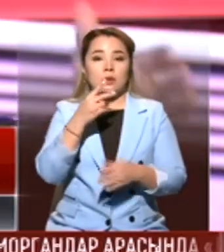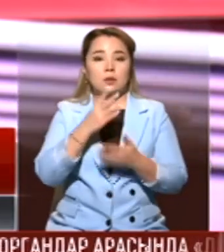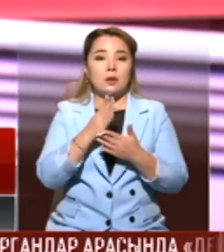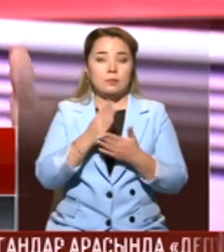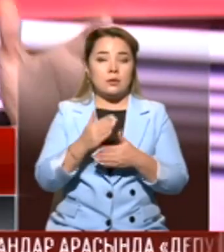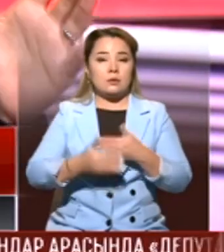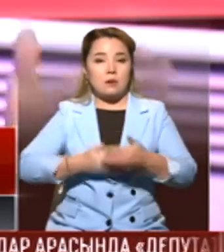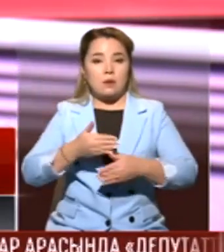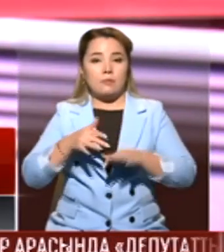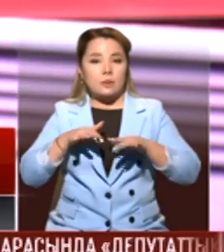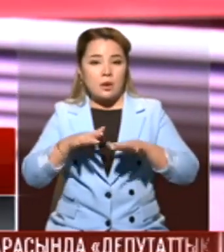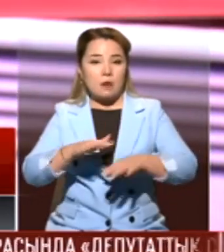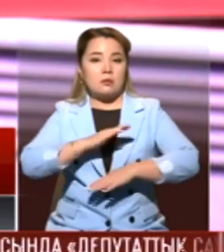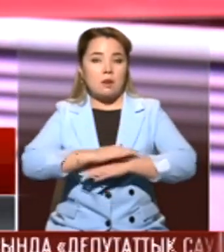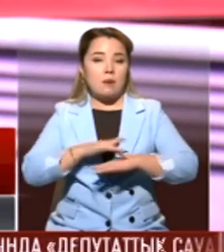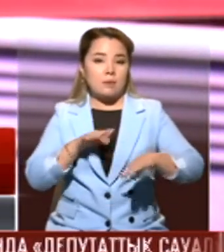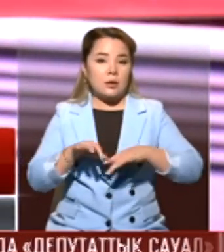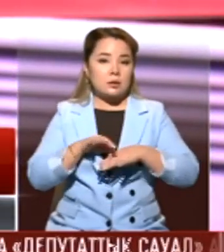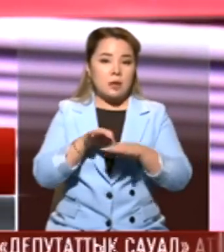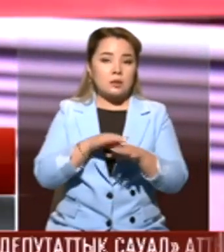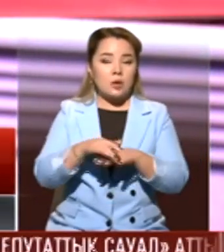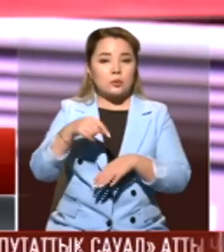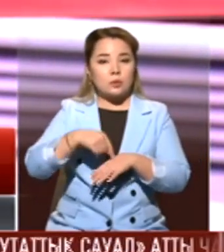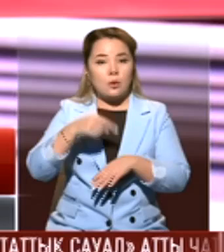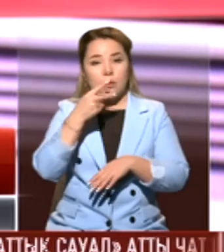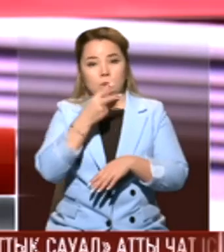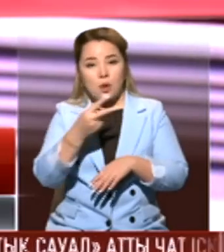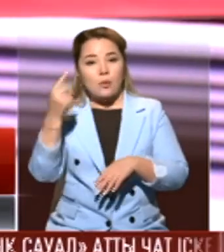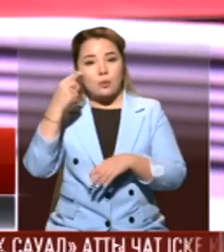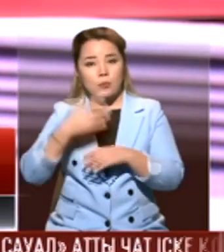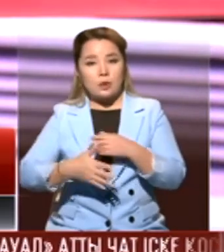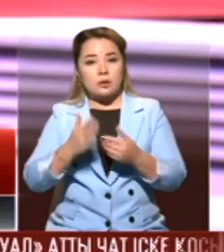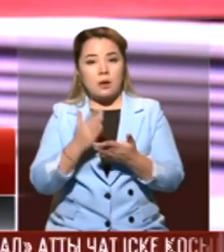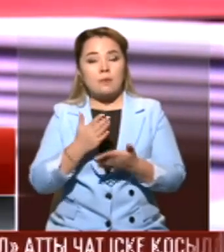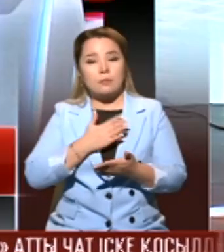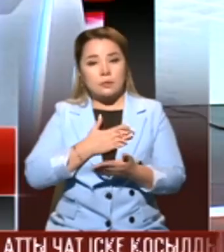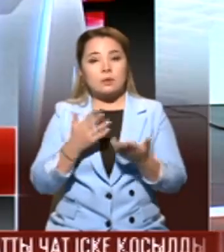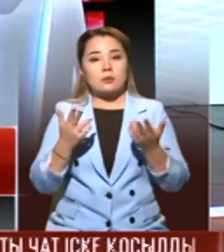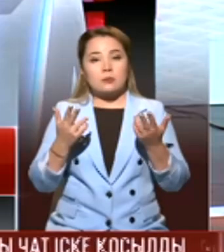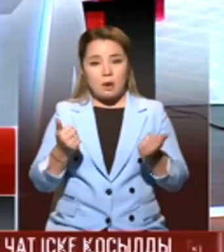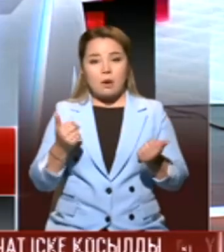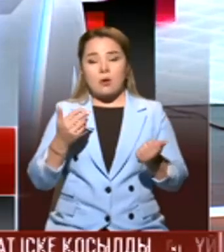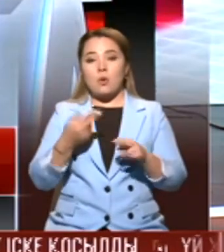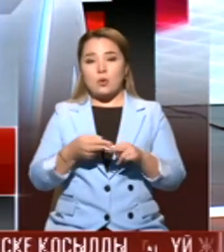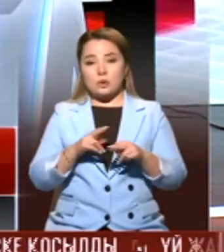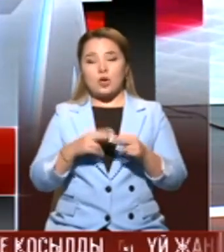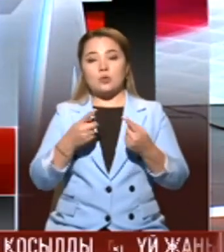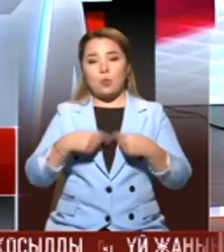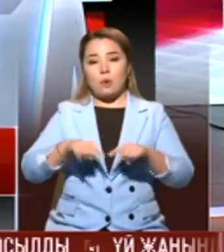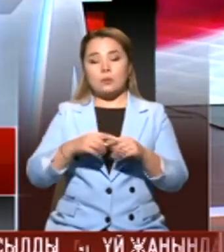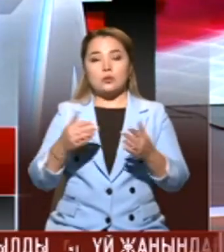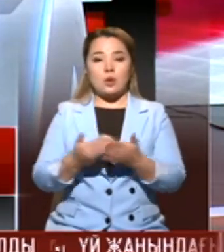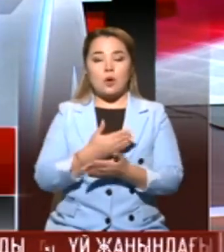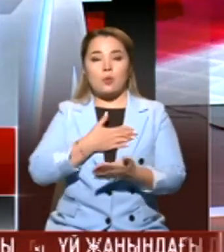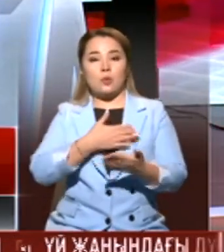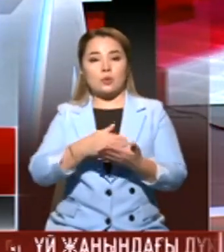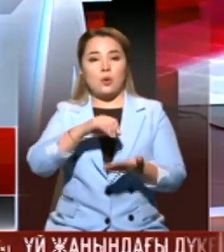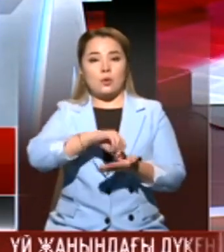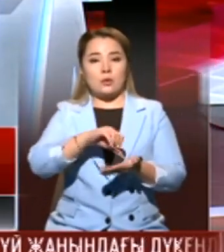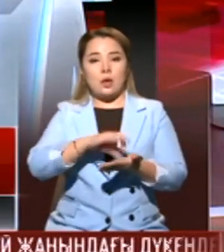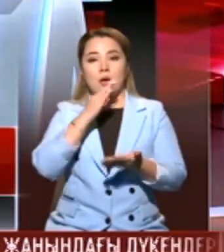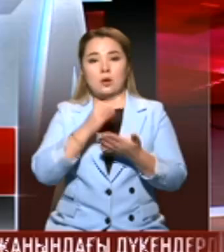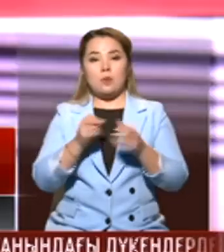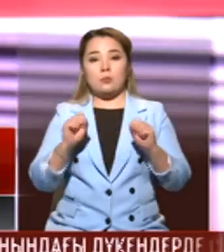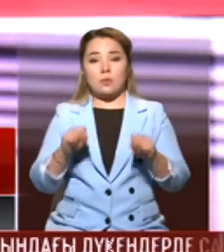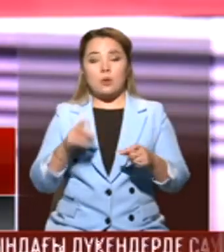процеске кіру керек, білу керек процесті. Біткеннен кейін ғана бар ол, иә, бұл менің жаңа қоғамға өзім қосатын бір үлесім екен деп біреу айтуы